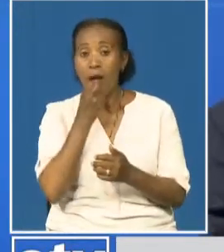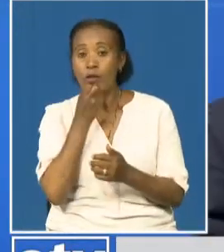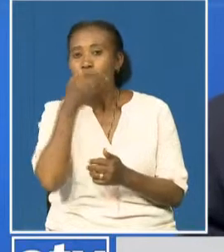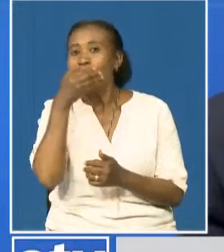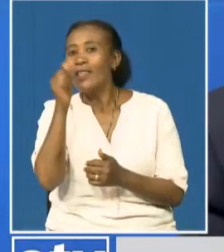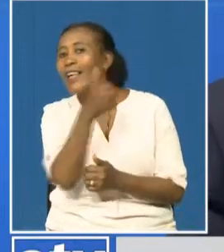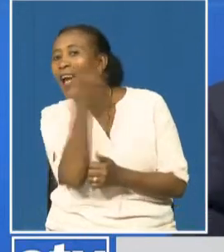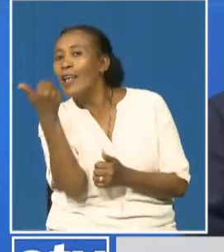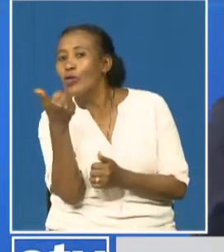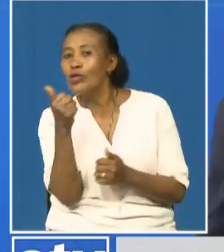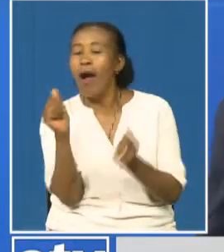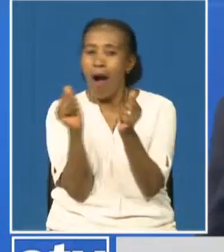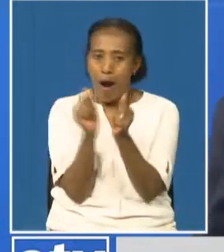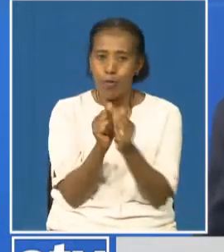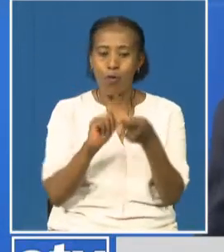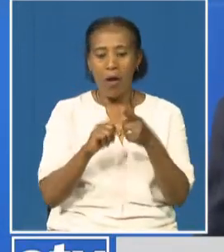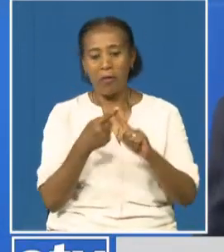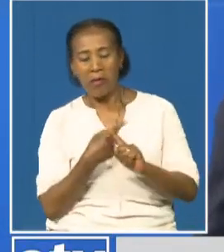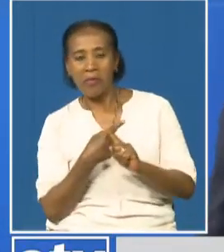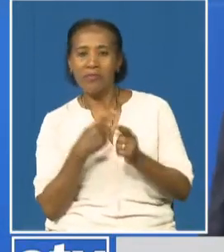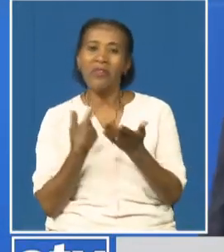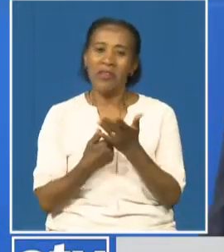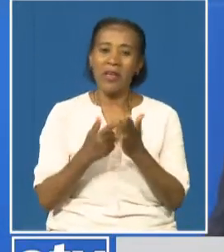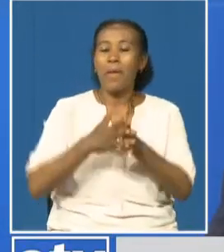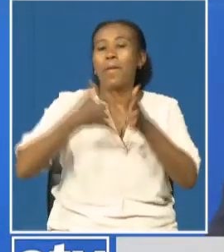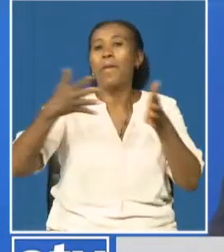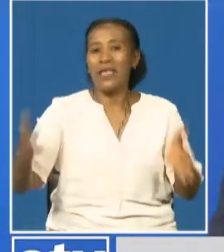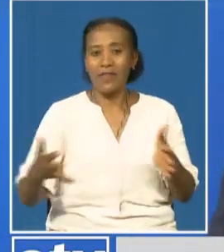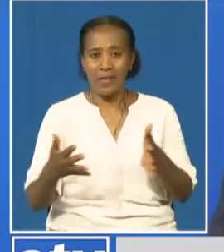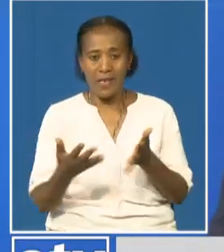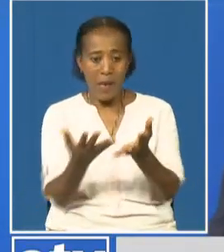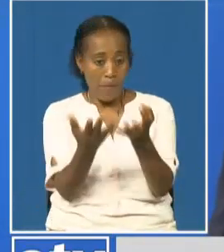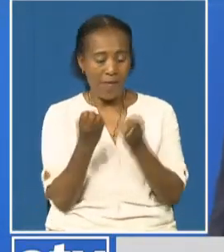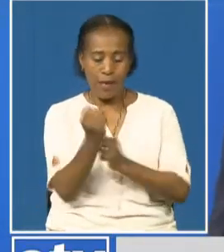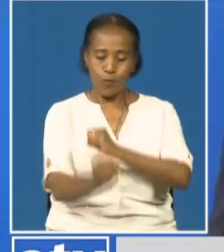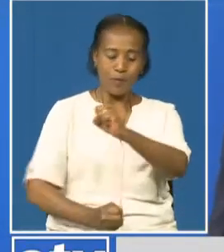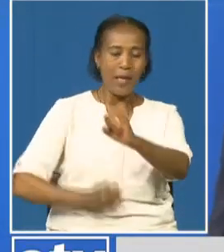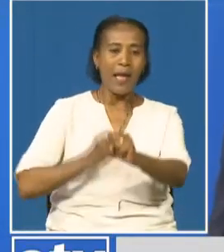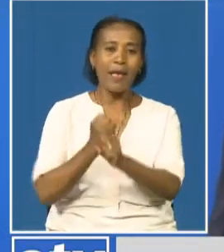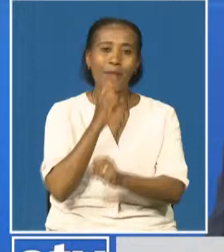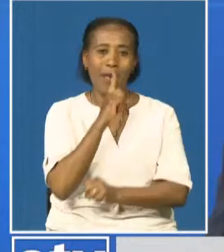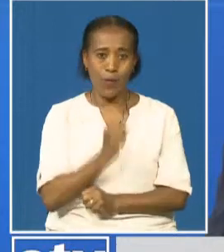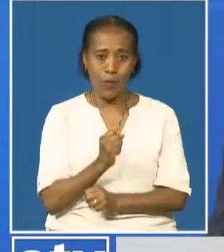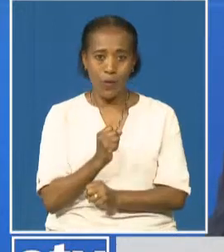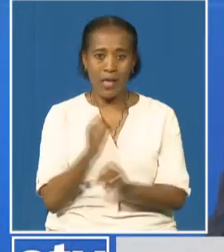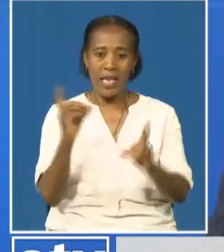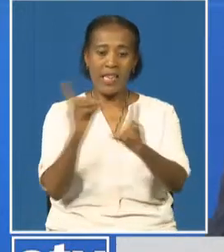ከወላጆቻቸው ይልቅ ከሌሎች ጋር መስተጋብራቸውን ማስፋት የሚፈልጉበት እድሜ ነው።